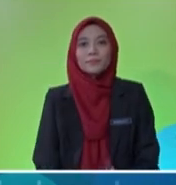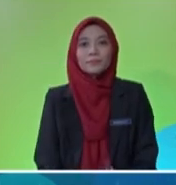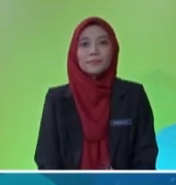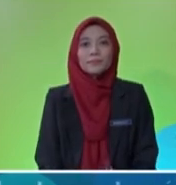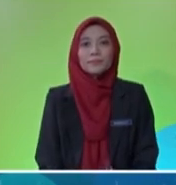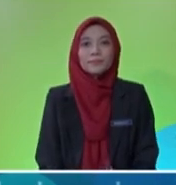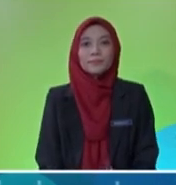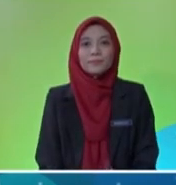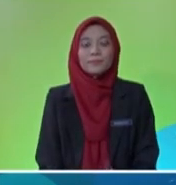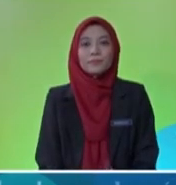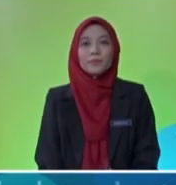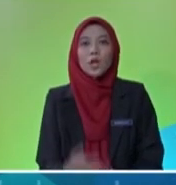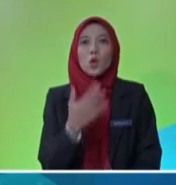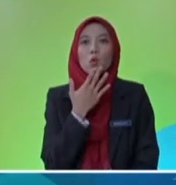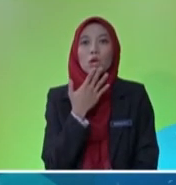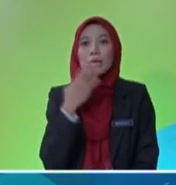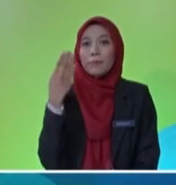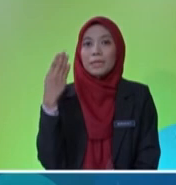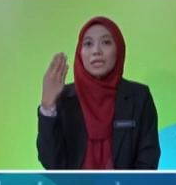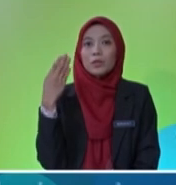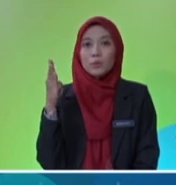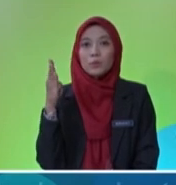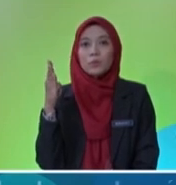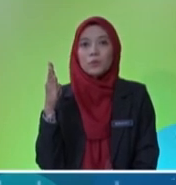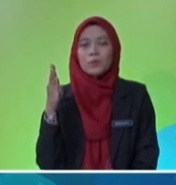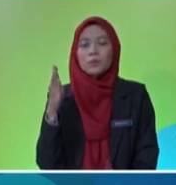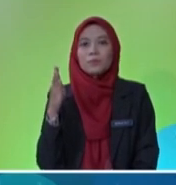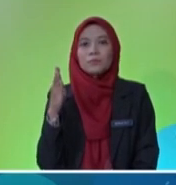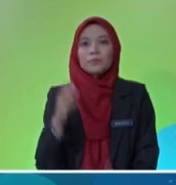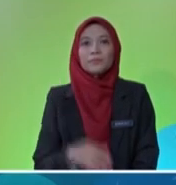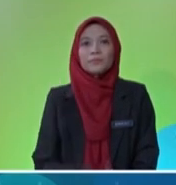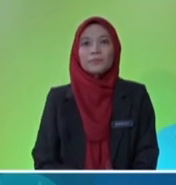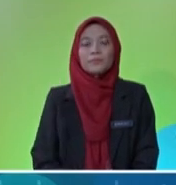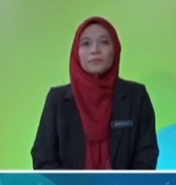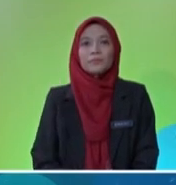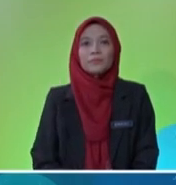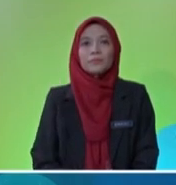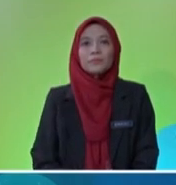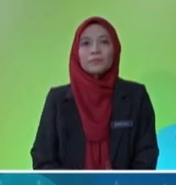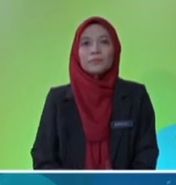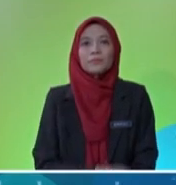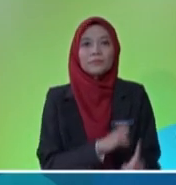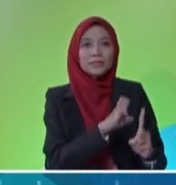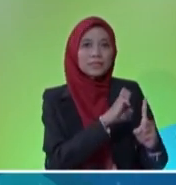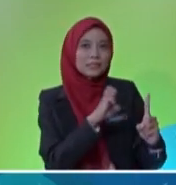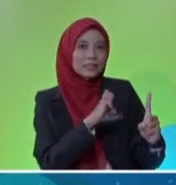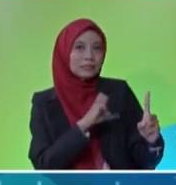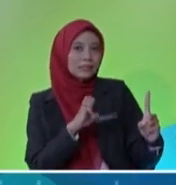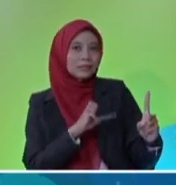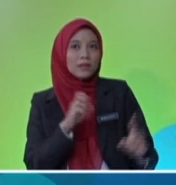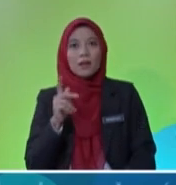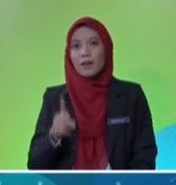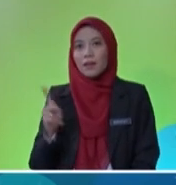ditengok sayuran warna biru ah ndak Kak anak-anak bermain telepon ah